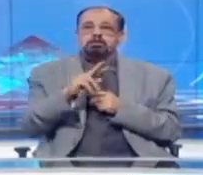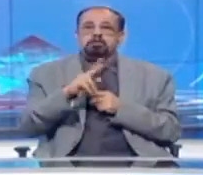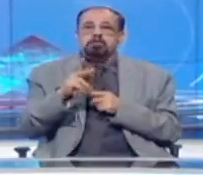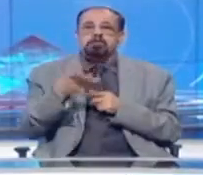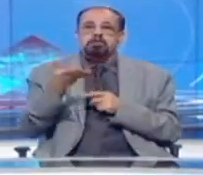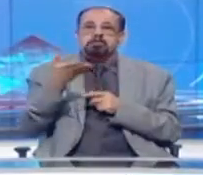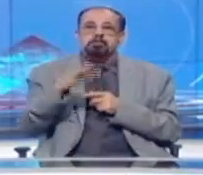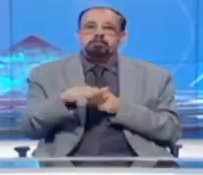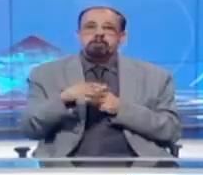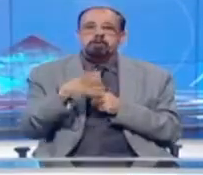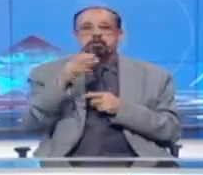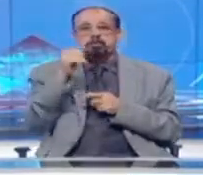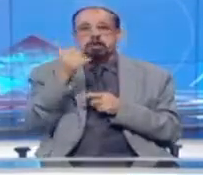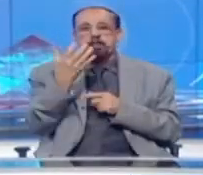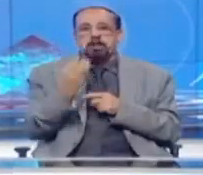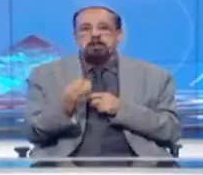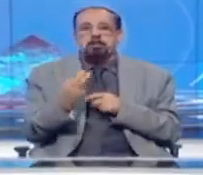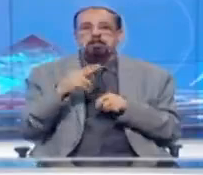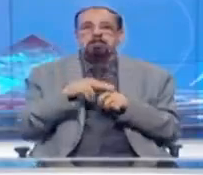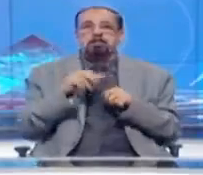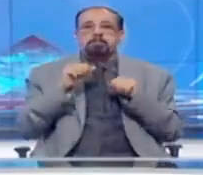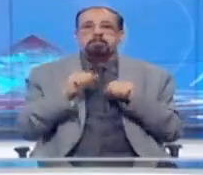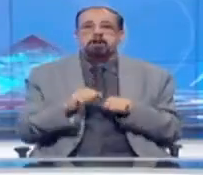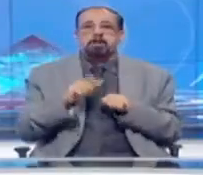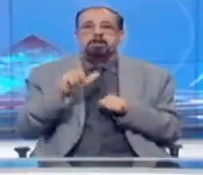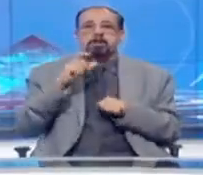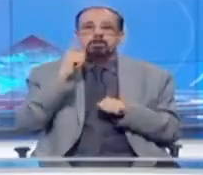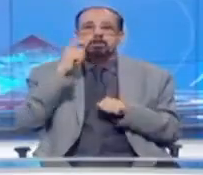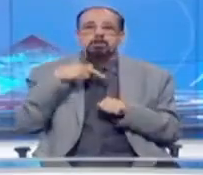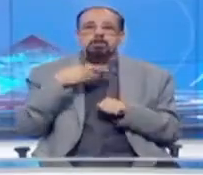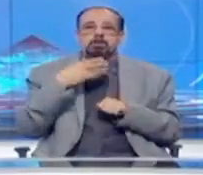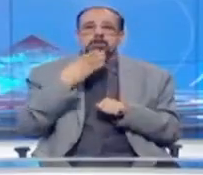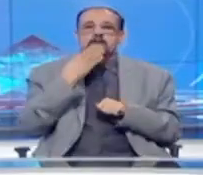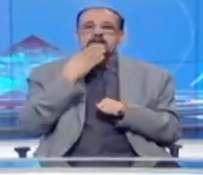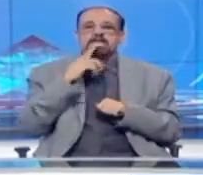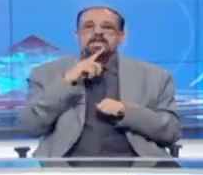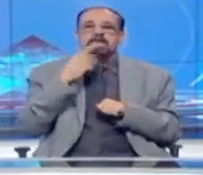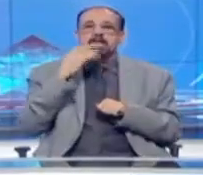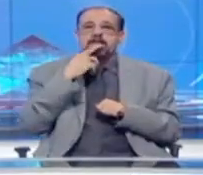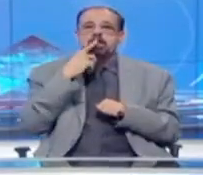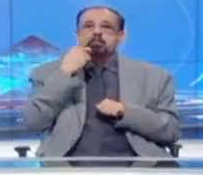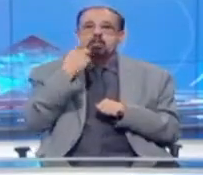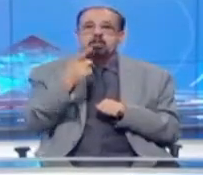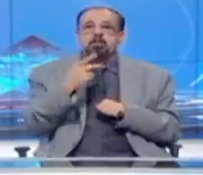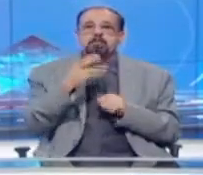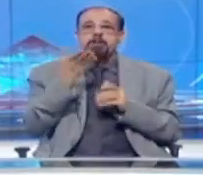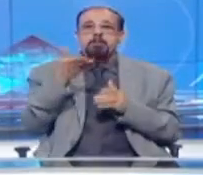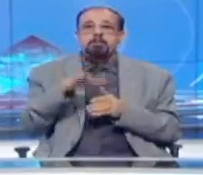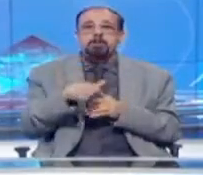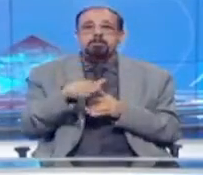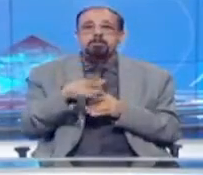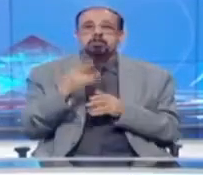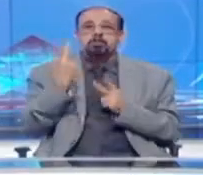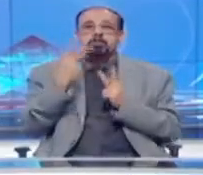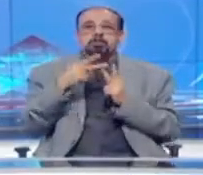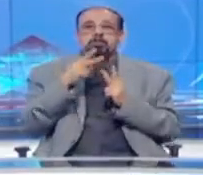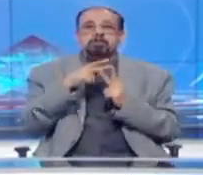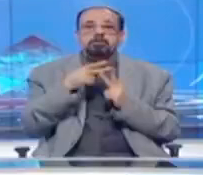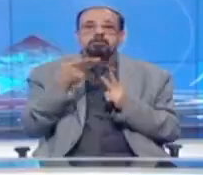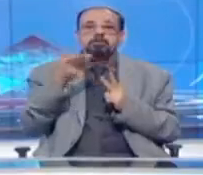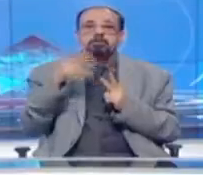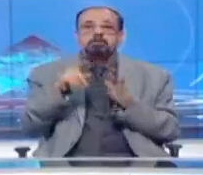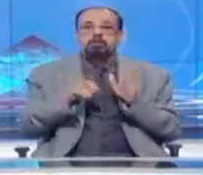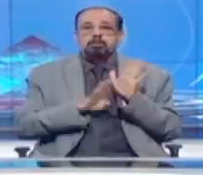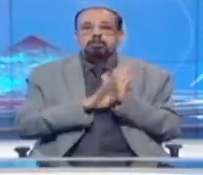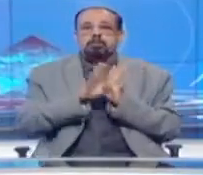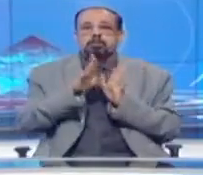آخرين قتلوا خلال الليل. وقال مكتب الرئيس الأوكراني فولودومير زيلينسكي إن من بين القتلى شخصان